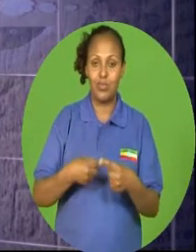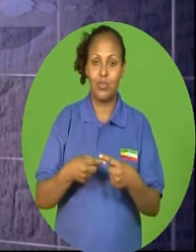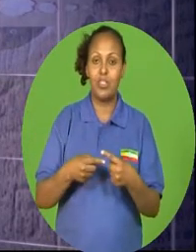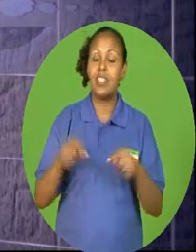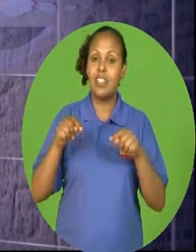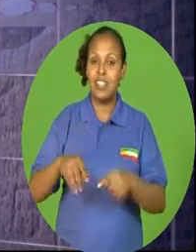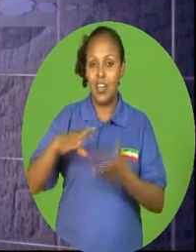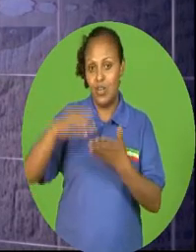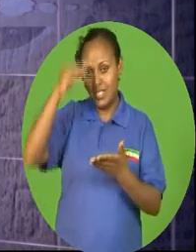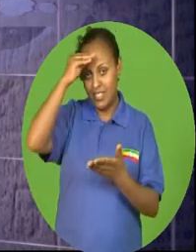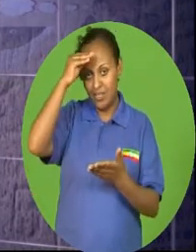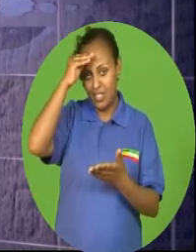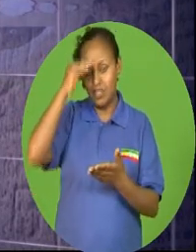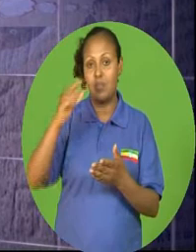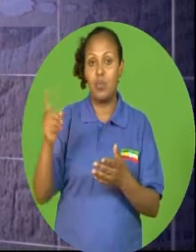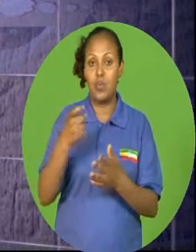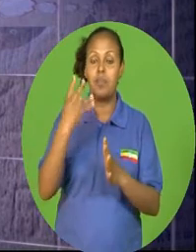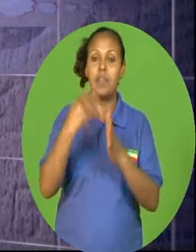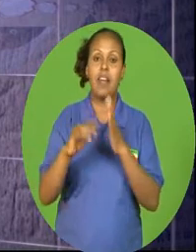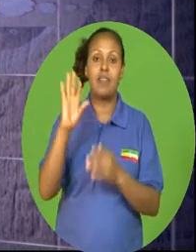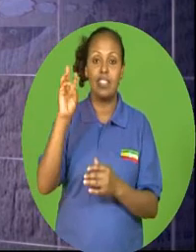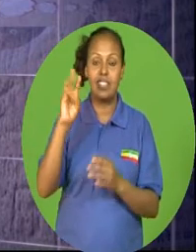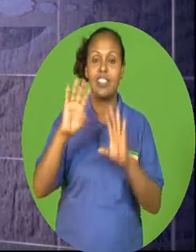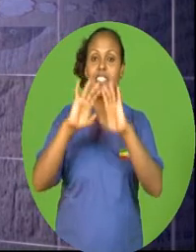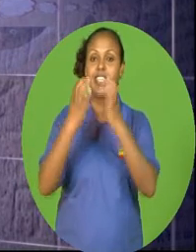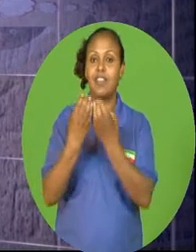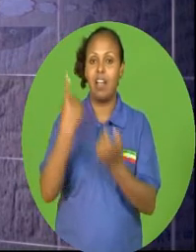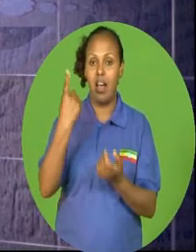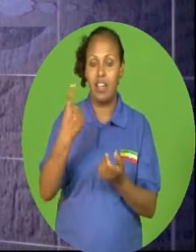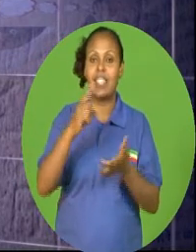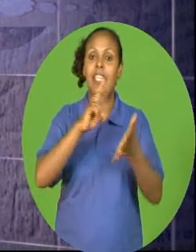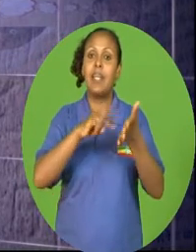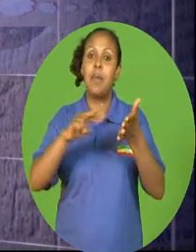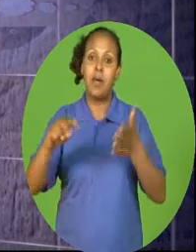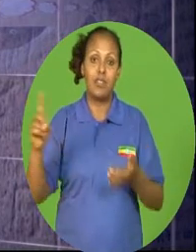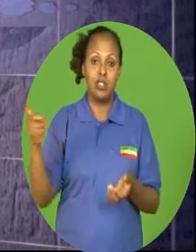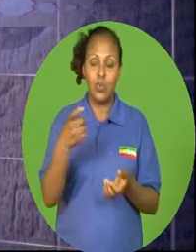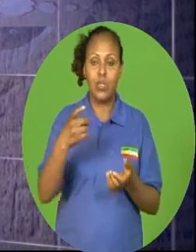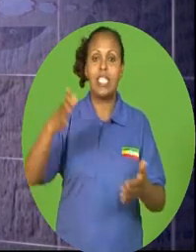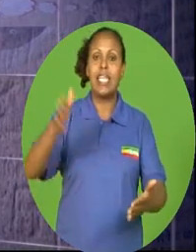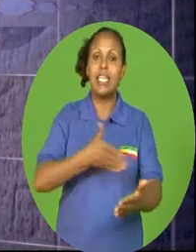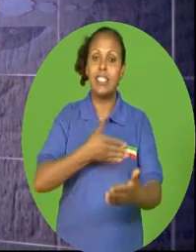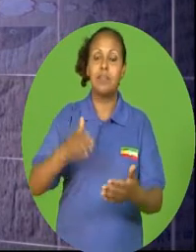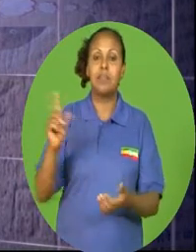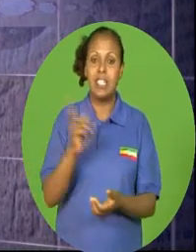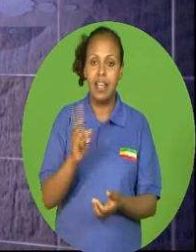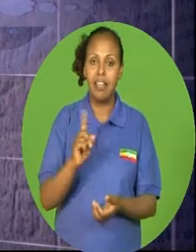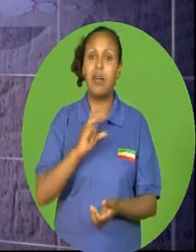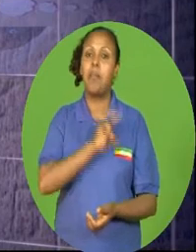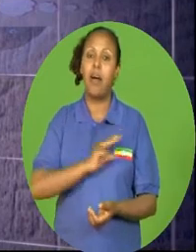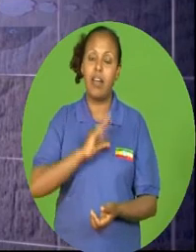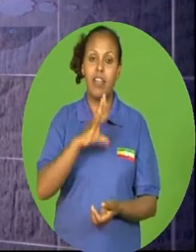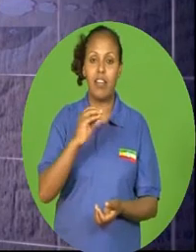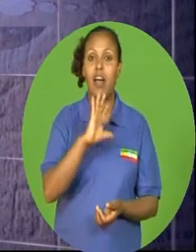መጣችሁ የዛሬው የትምህርት ርዕሳችን የሚሆነው ምዕራፍ 6 ክፍል 1 ንባብ ሲሆን የግጥም